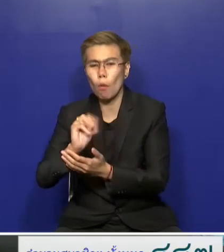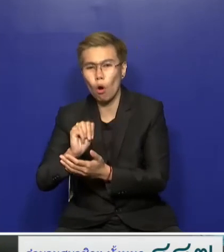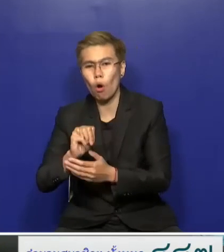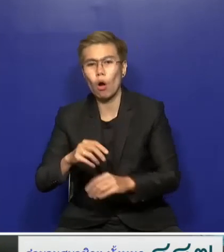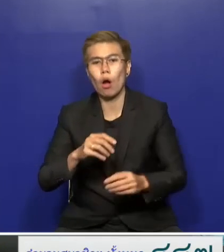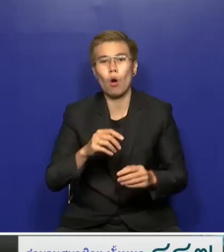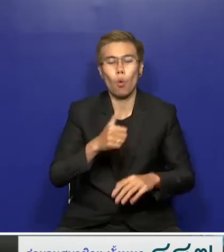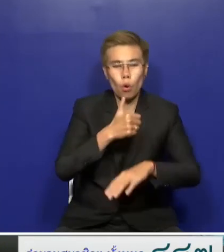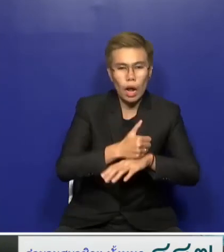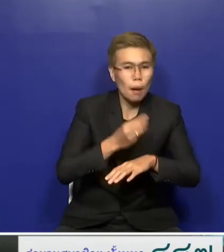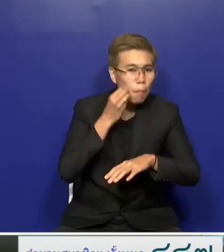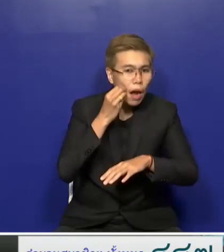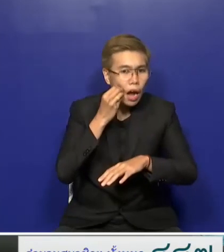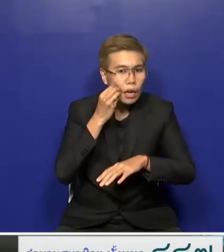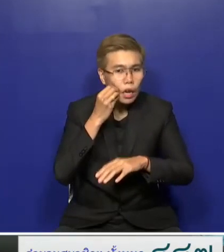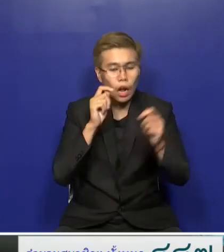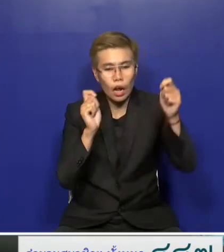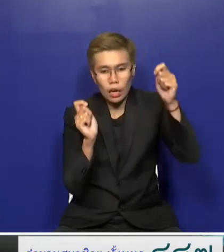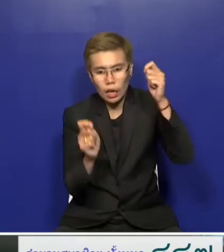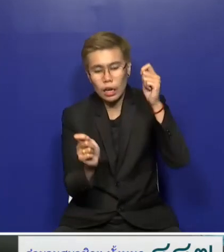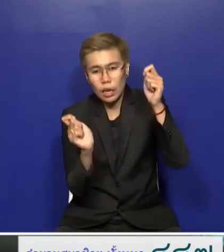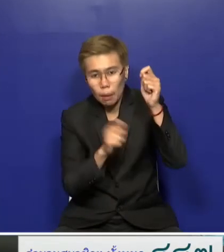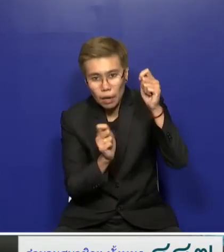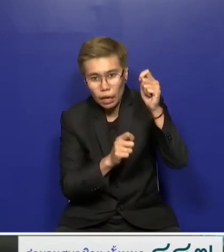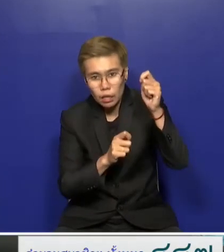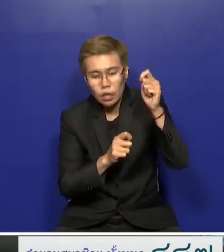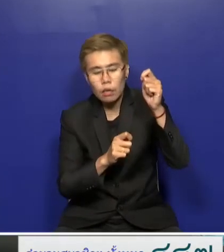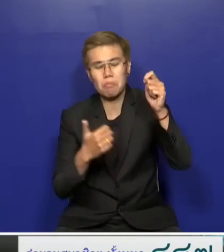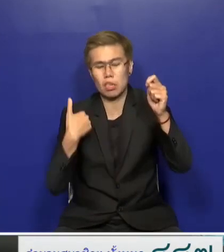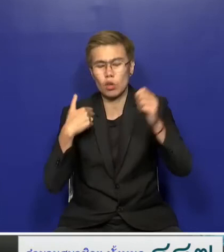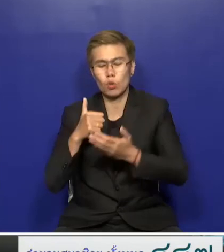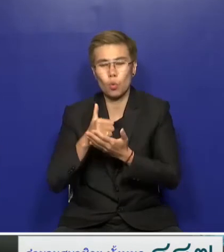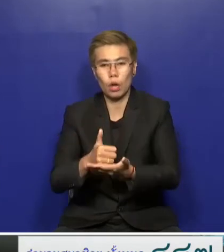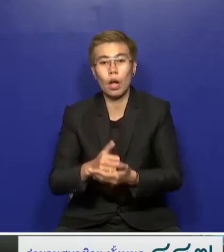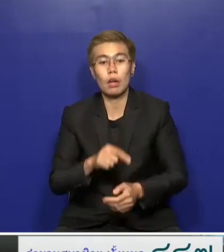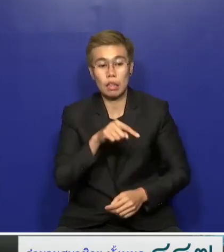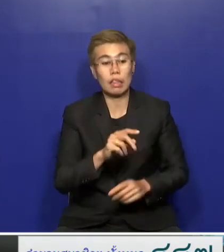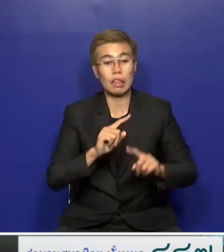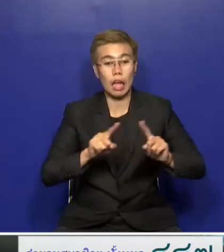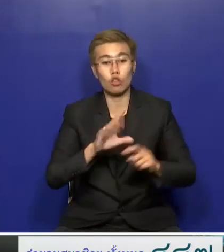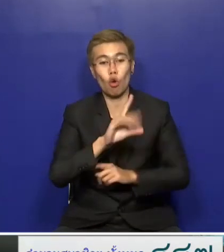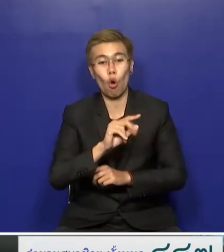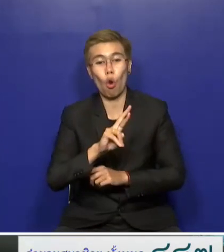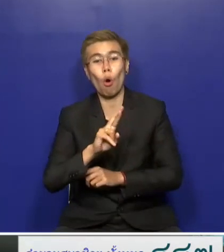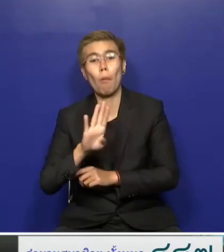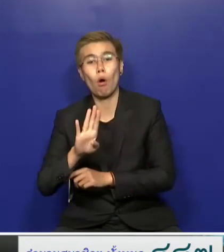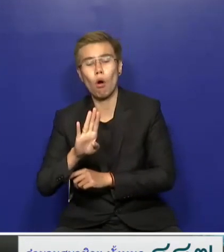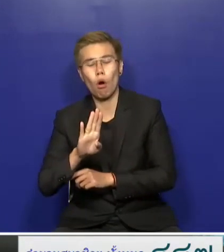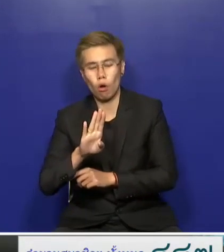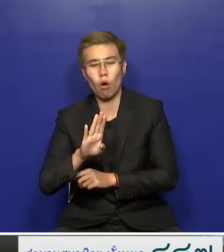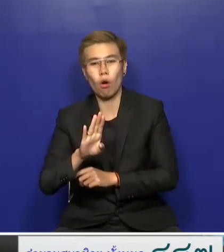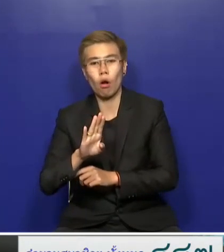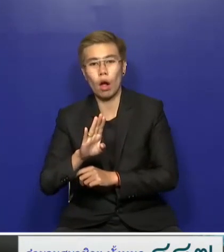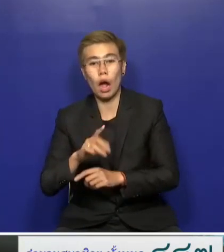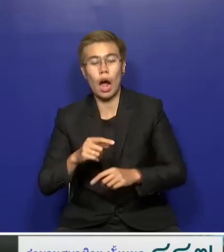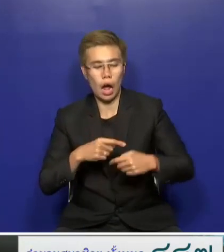เงินจากรัฐบาลไปพอสมควรแล้วท่านอย่าลืมคนเหล่านี้นะครับเพราะว่าคนเหล่านี้ถ้าหากท่านให้ขวัญกำลังใ